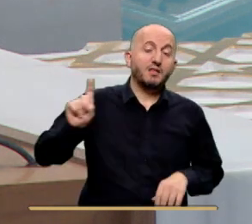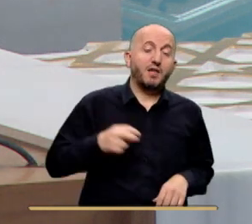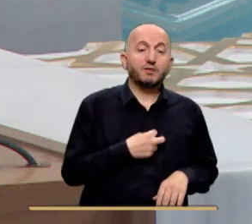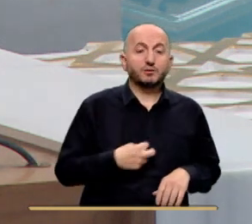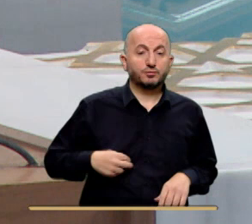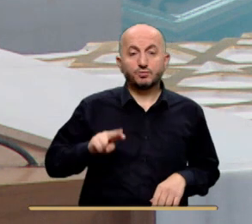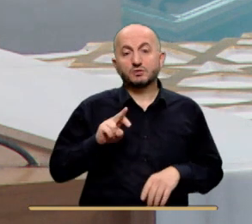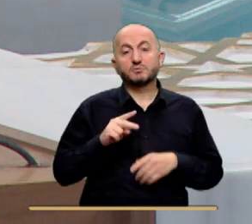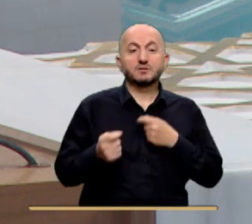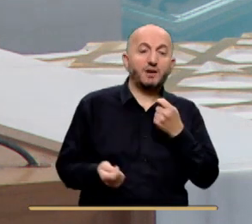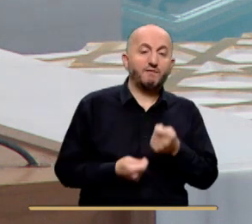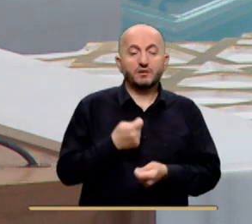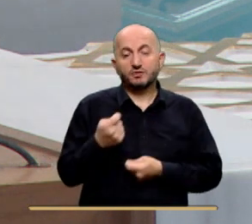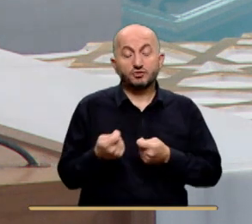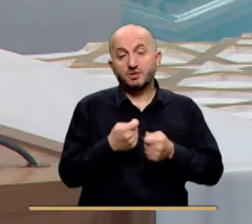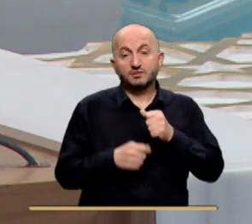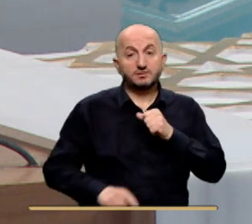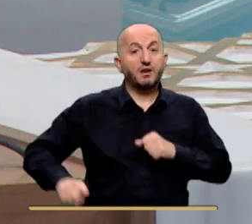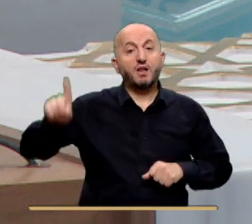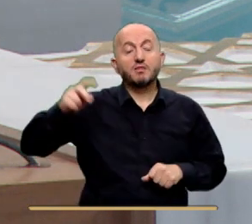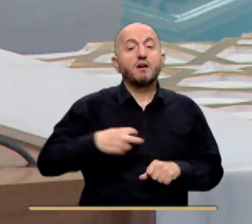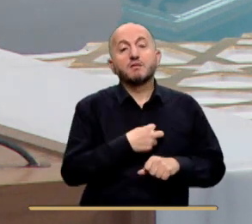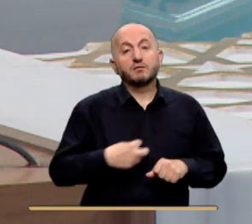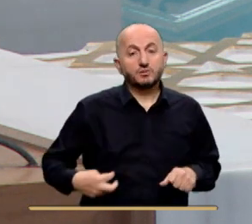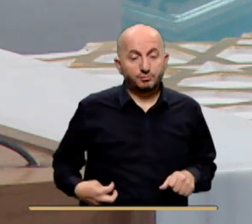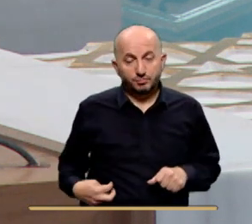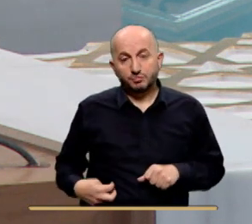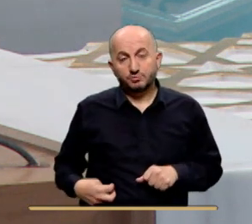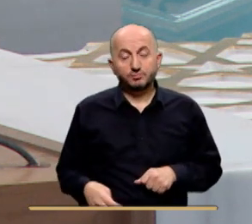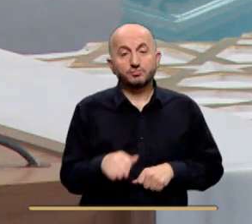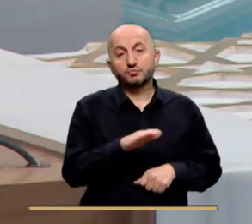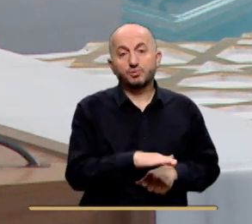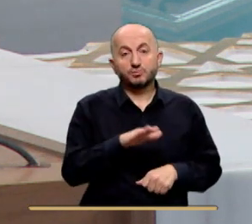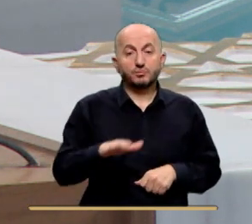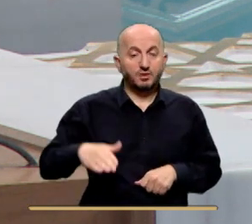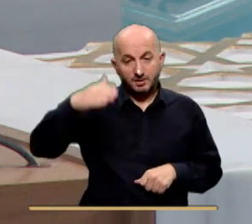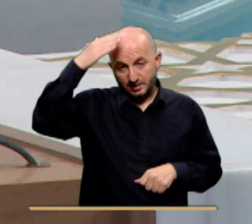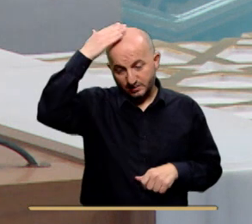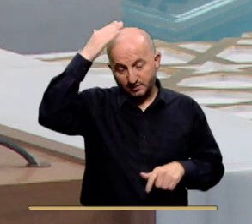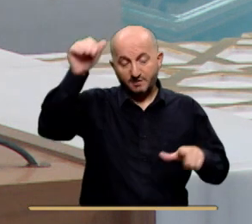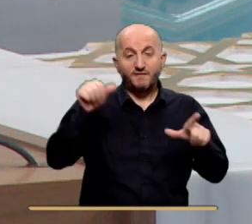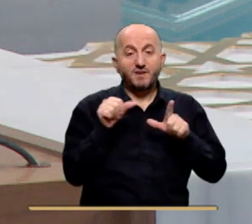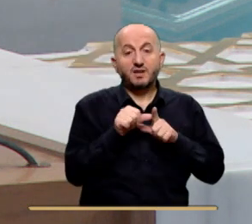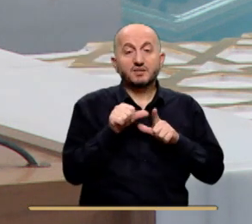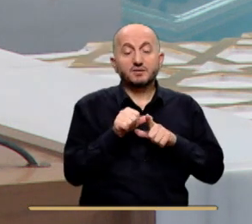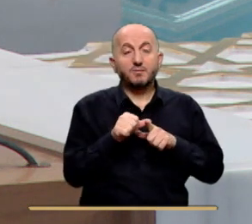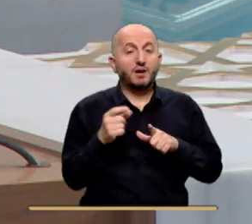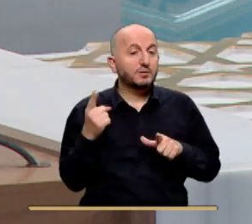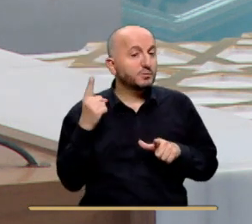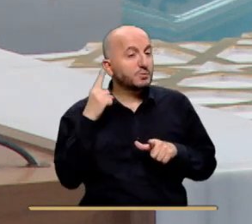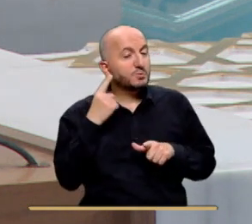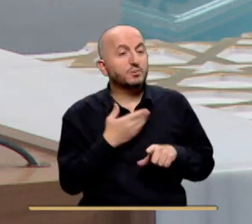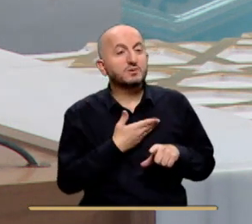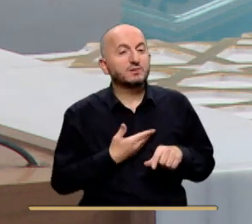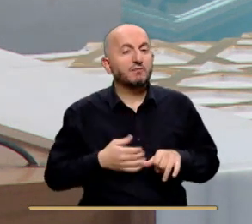gibi davranacağız. Allah Resulü'nün çocuklarına, Hazreti Fatıma'ya duyduğu